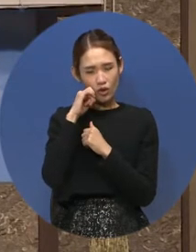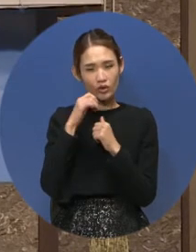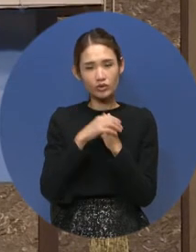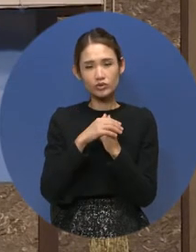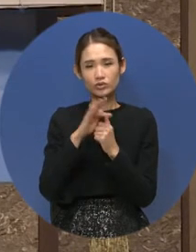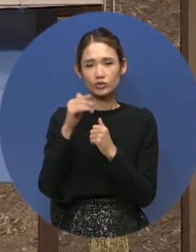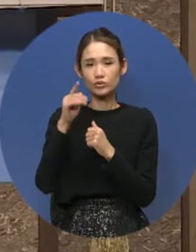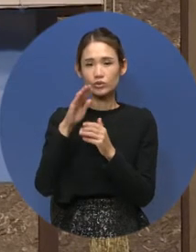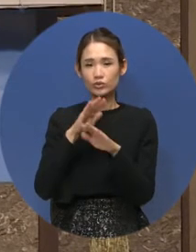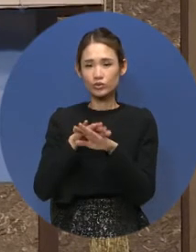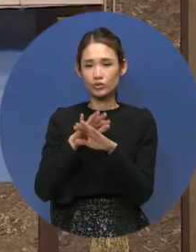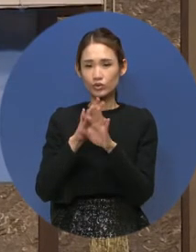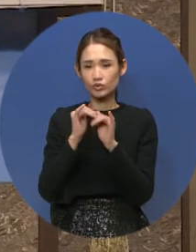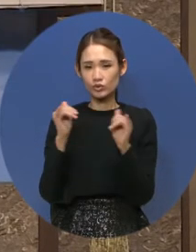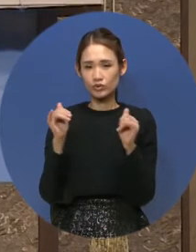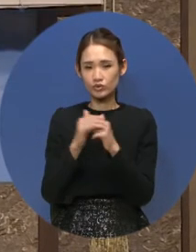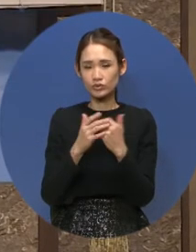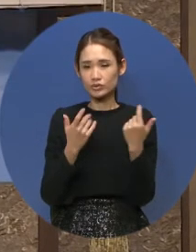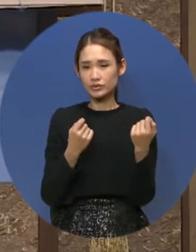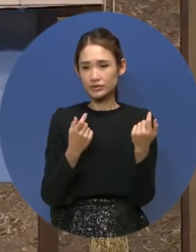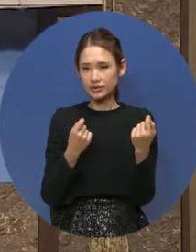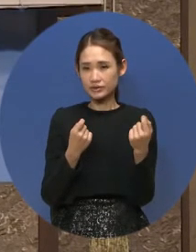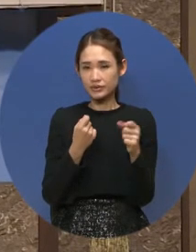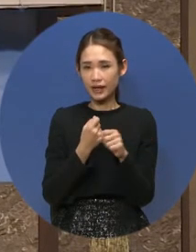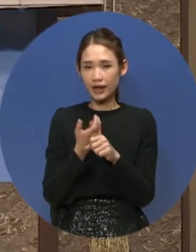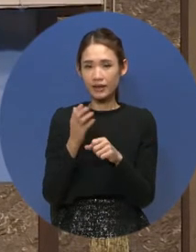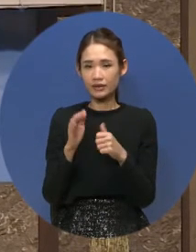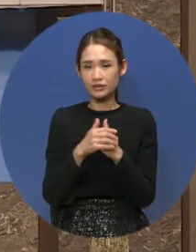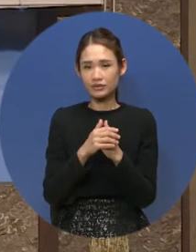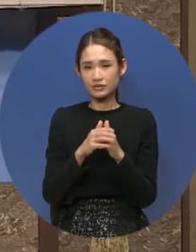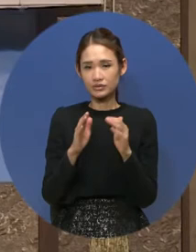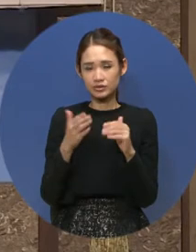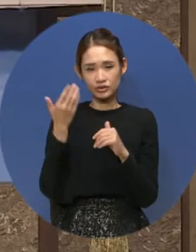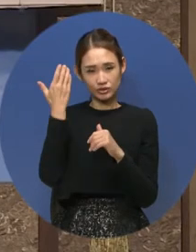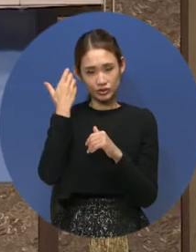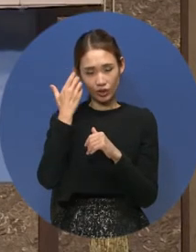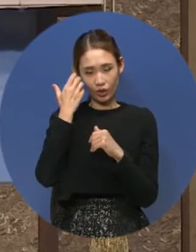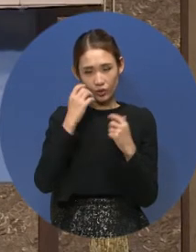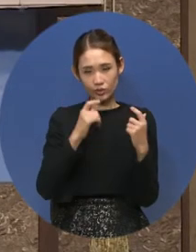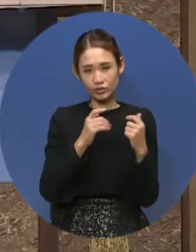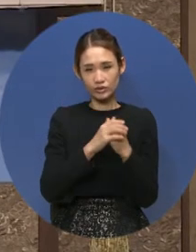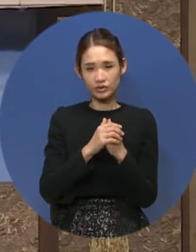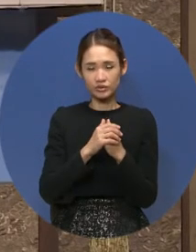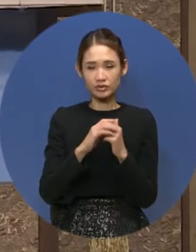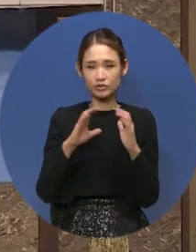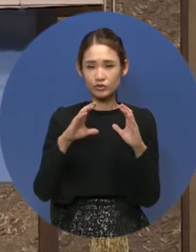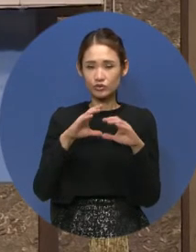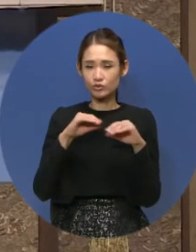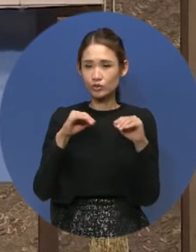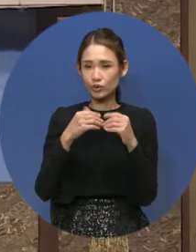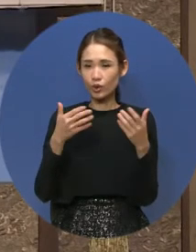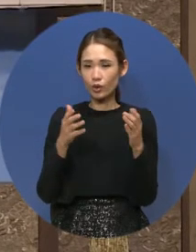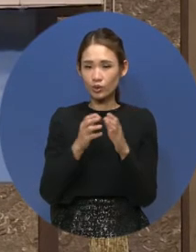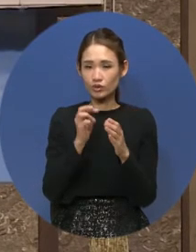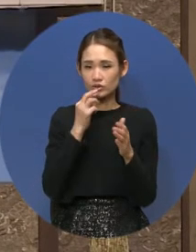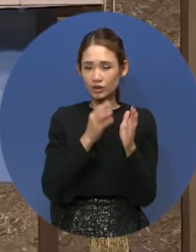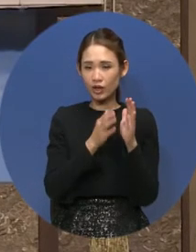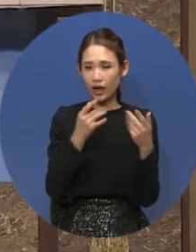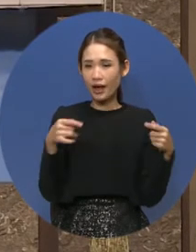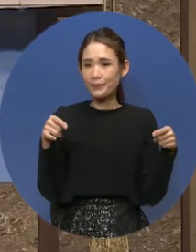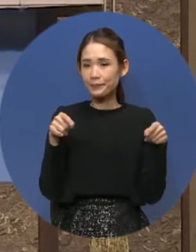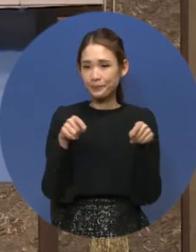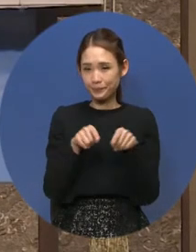그런 쪽방 주민들한테 어려운 그런 게 했는데, 이번에 저희 영동포구와 국토부와 서울시와